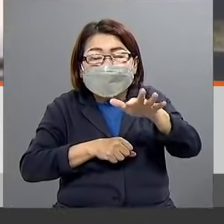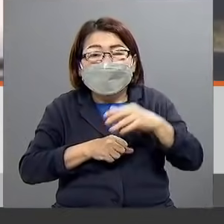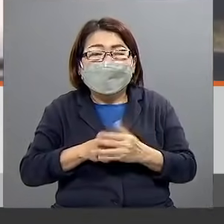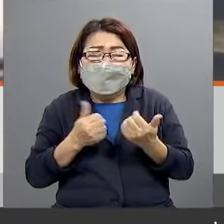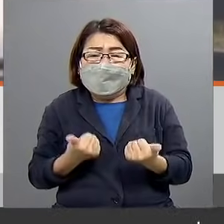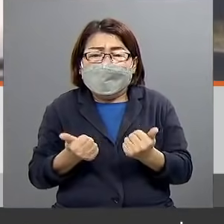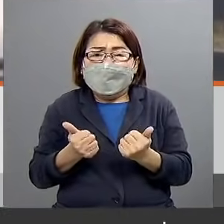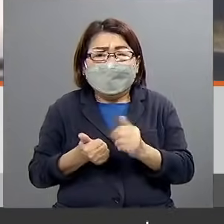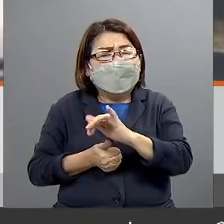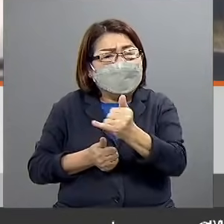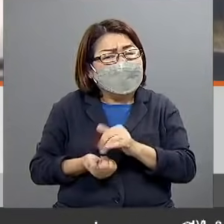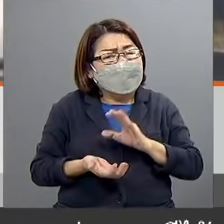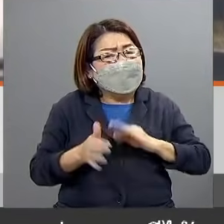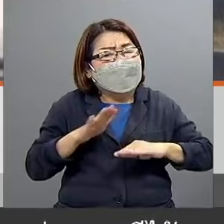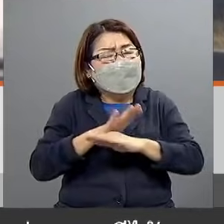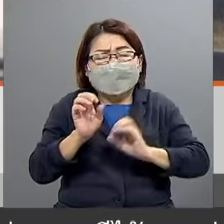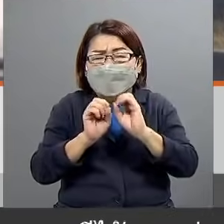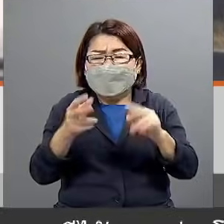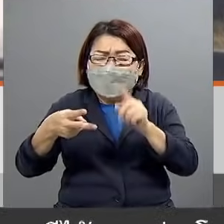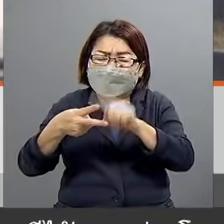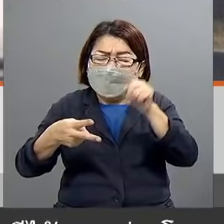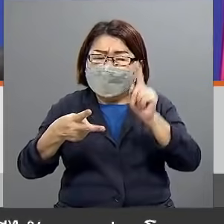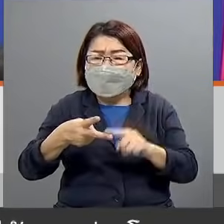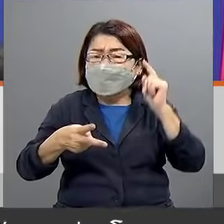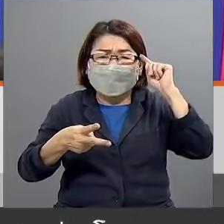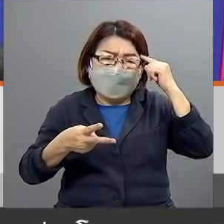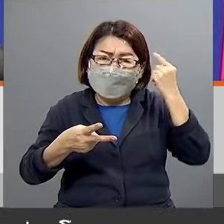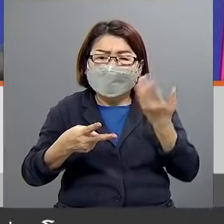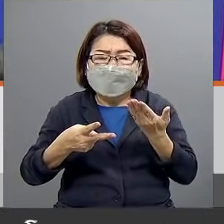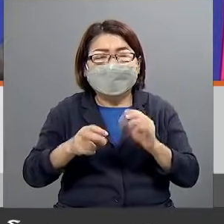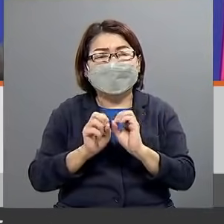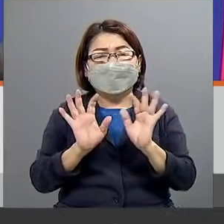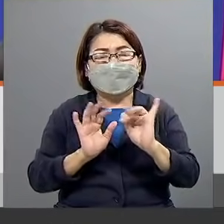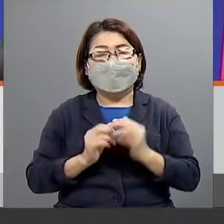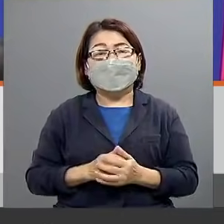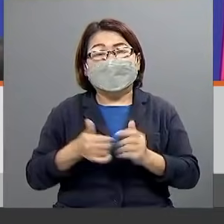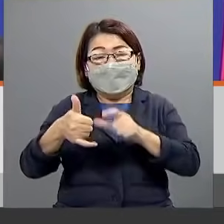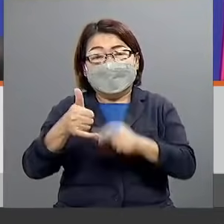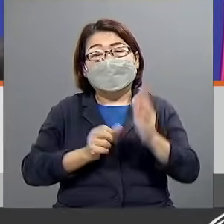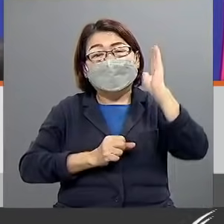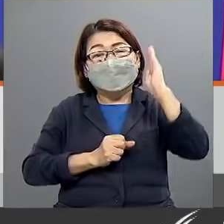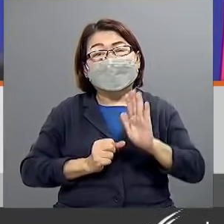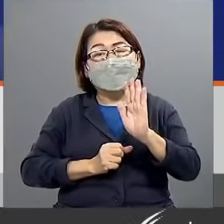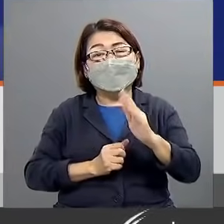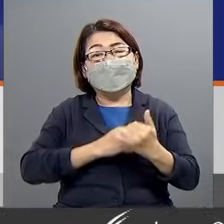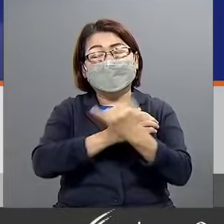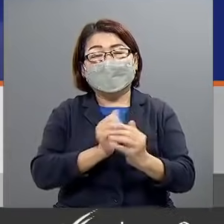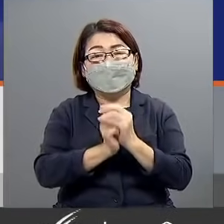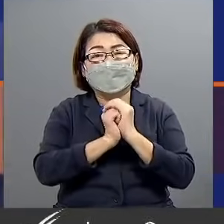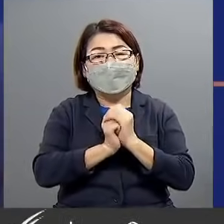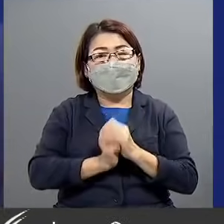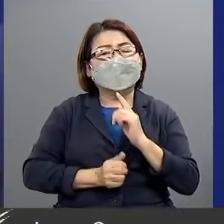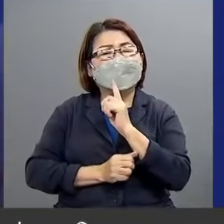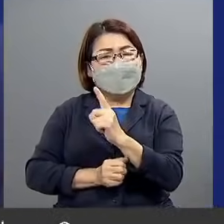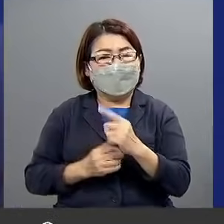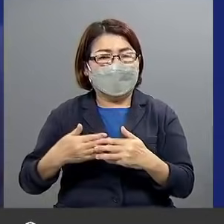ษฎีใดเป็นไปได้มากกว่ากันค่ะทางด้านโฆษกกระทรวงการต่างประเทศจีนออกมาตอบโต้ว่าสหรัฐอเมริกานั้นไม่ได้ต้องการห